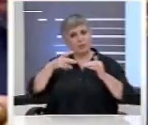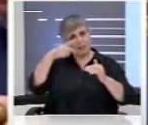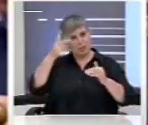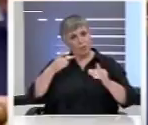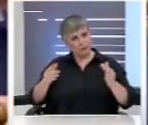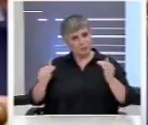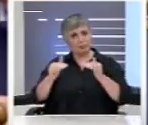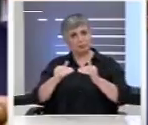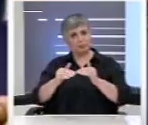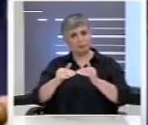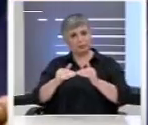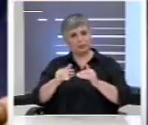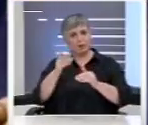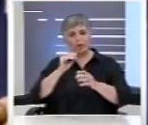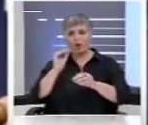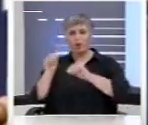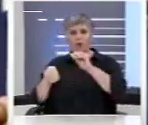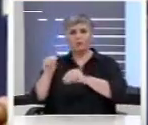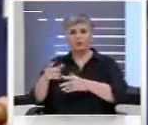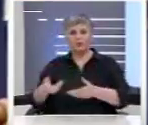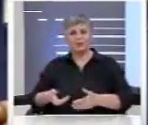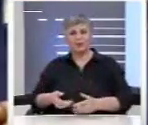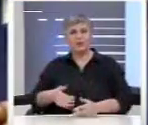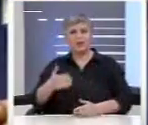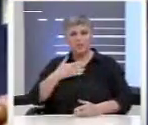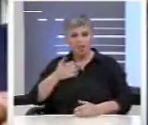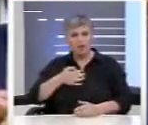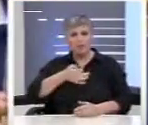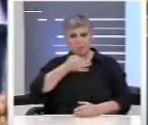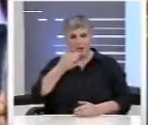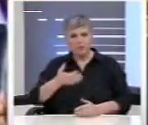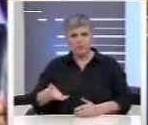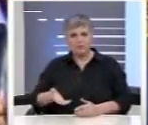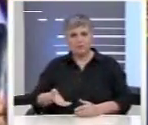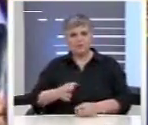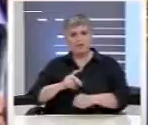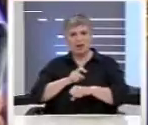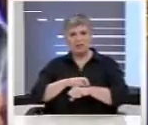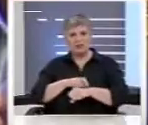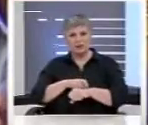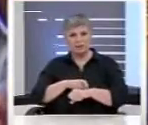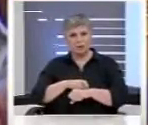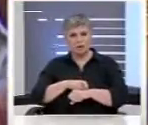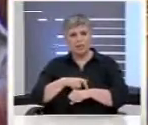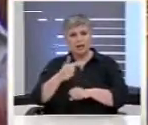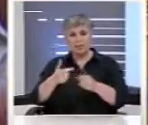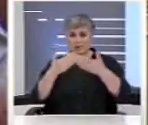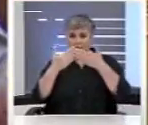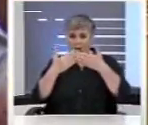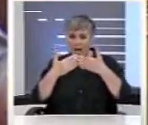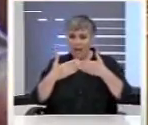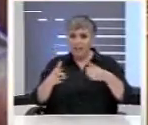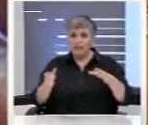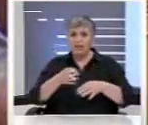Έλληνες πολίτες. Θέλω λοιπόν να μας πείτε σήμερα εδώ, διότι εμείς θεωρούμε και το λέμε ανοιχτά και δημόσια, ότι η